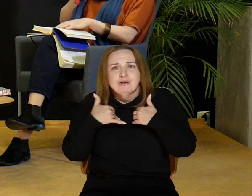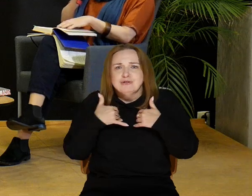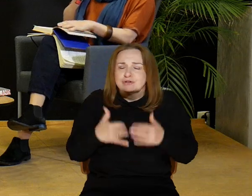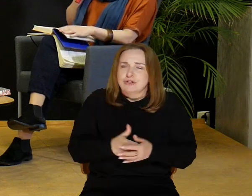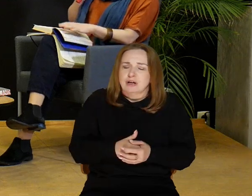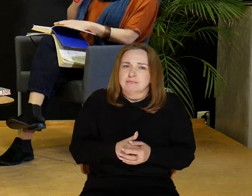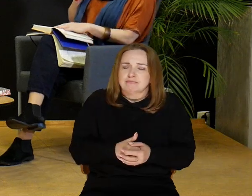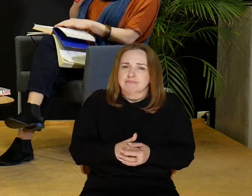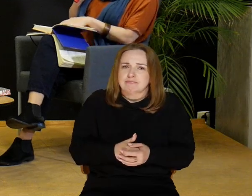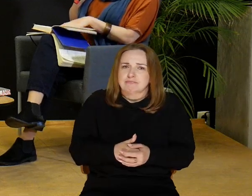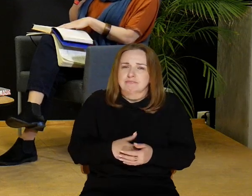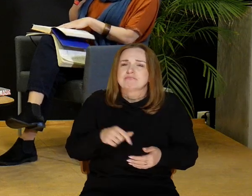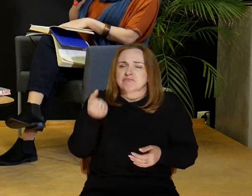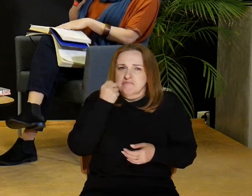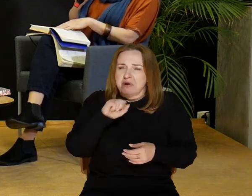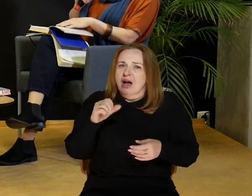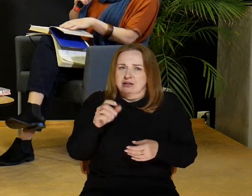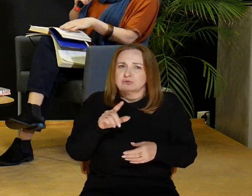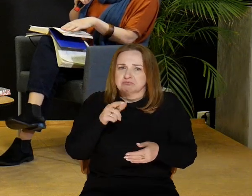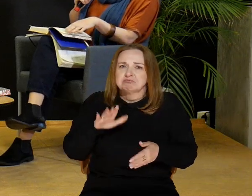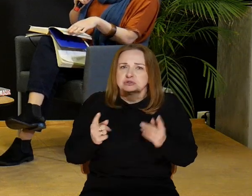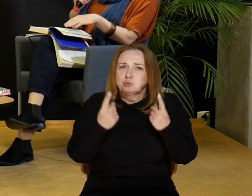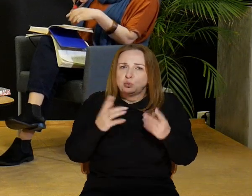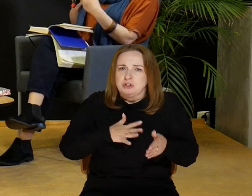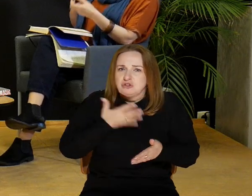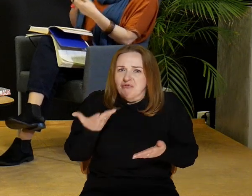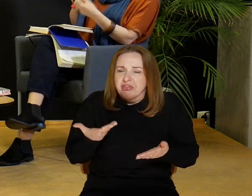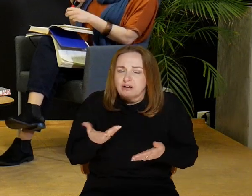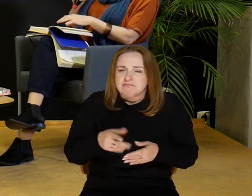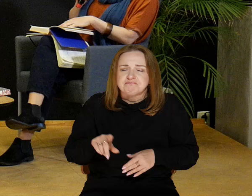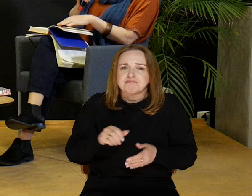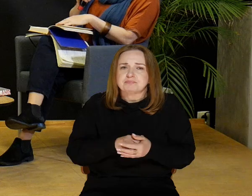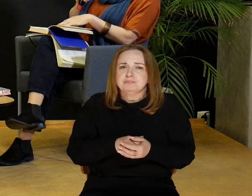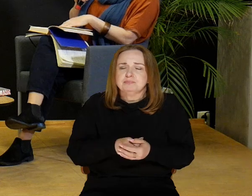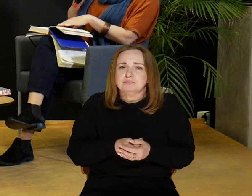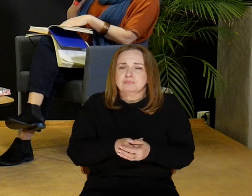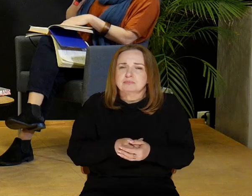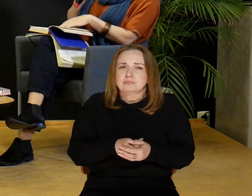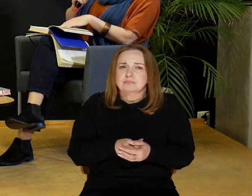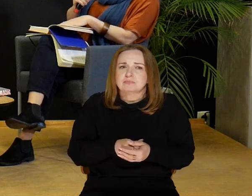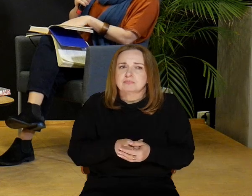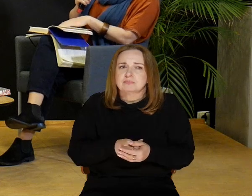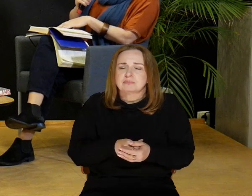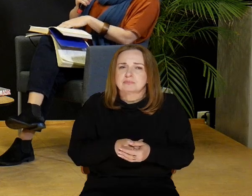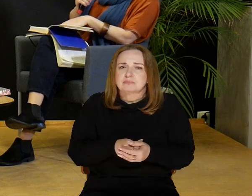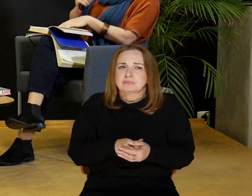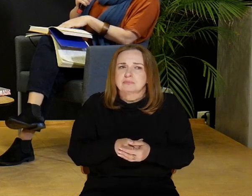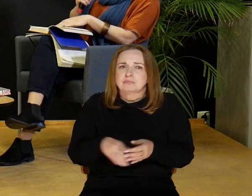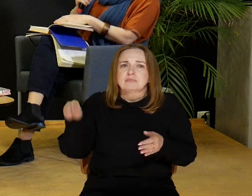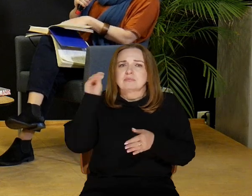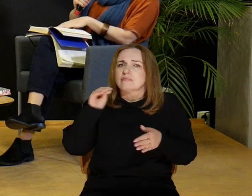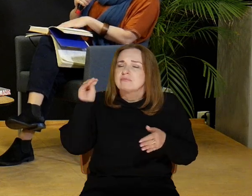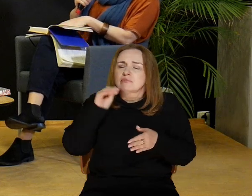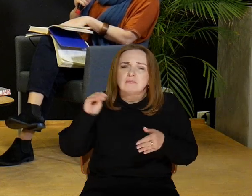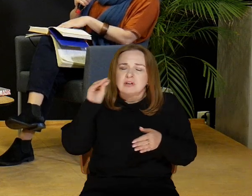Bardzo obrazowa sytuacja. Jeszcze przejdziemy za chwilę do tego podtrzymywania tych traum,